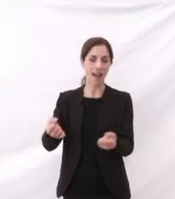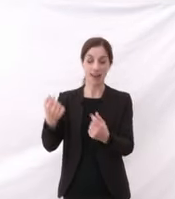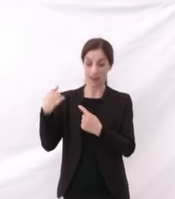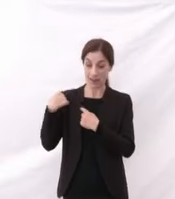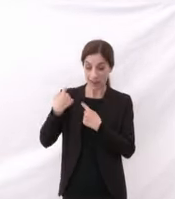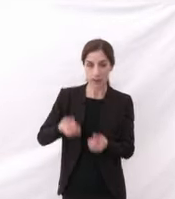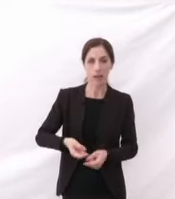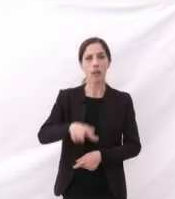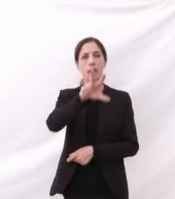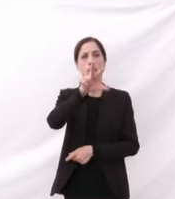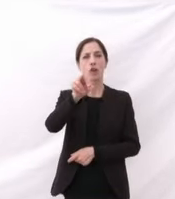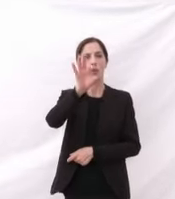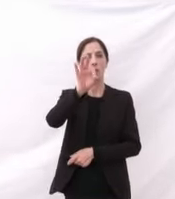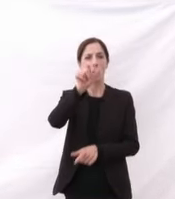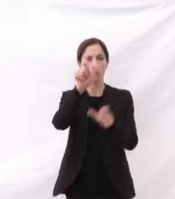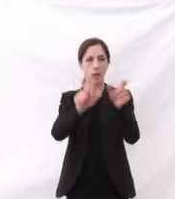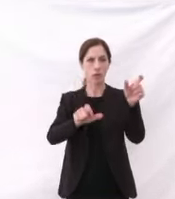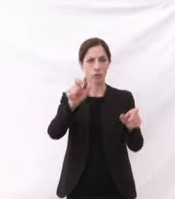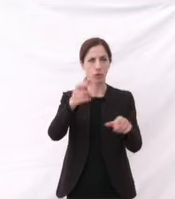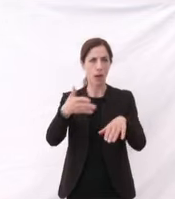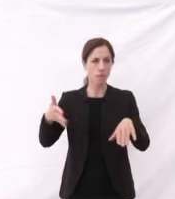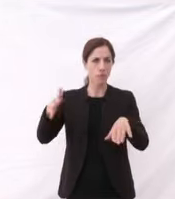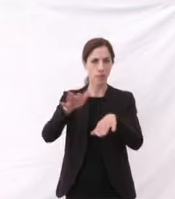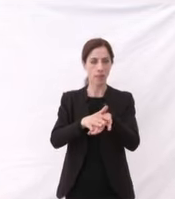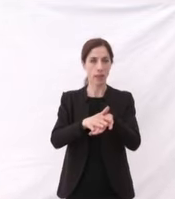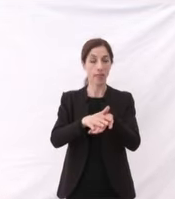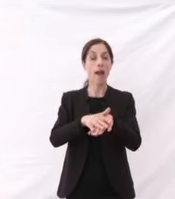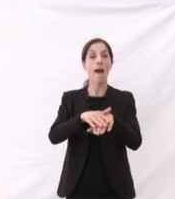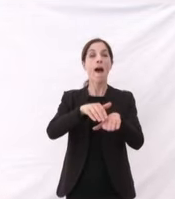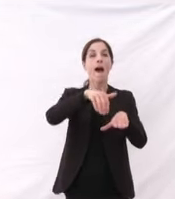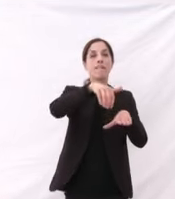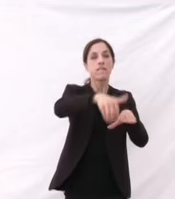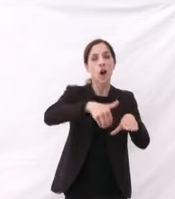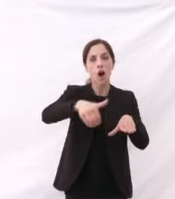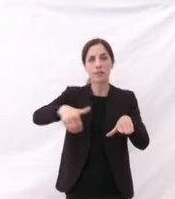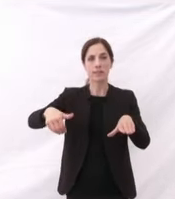350 persone ammazzate, le fosse ardeatine.